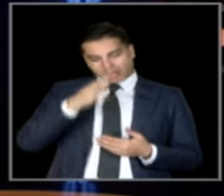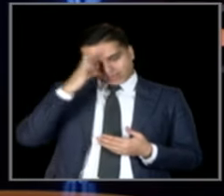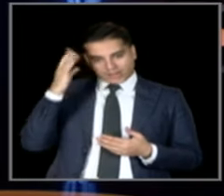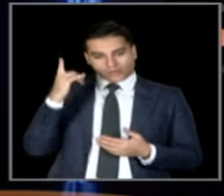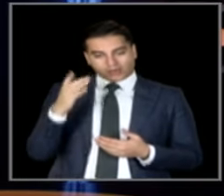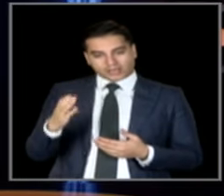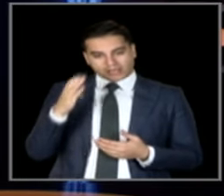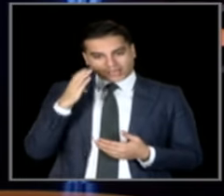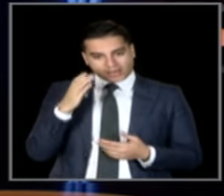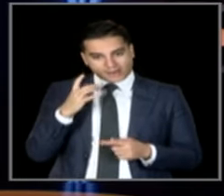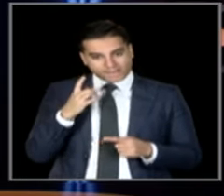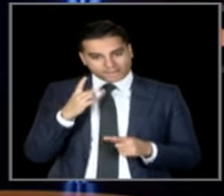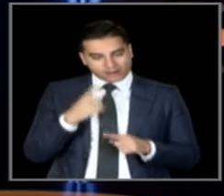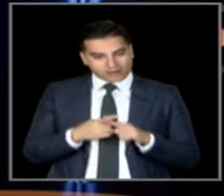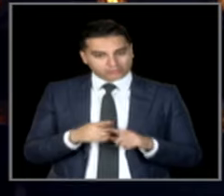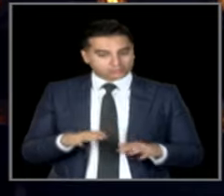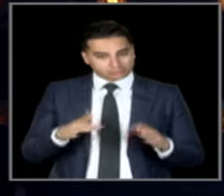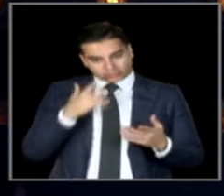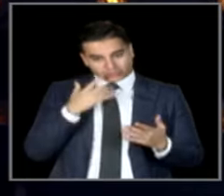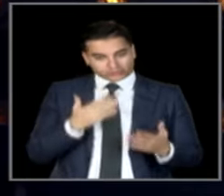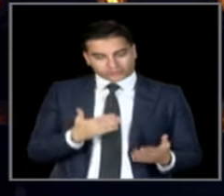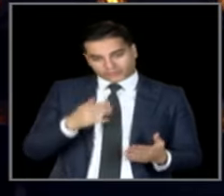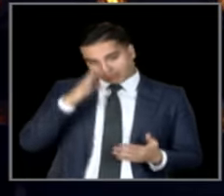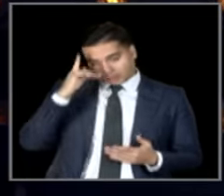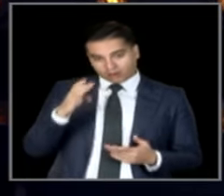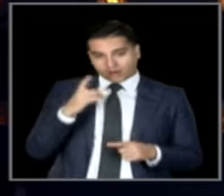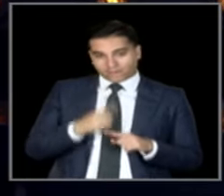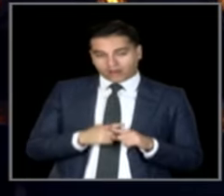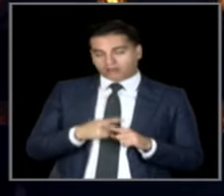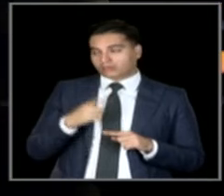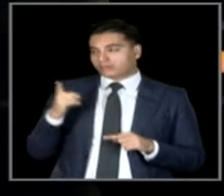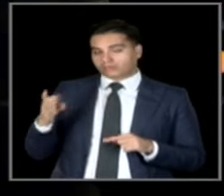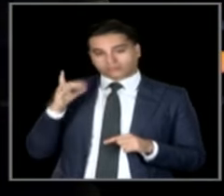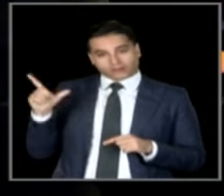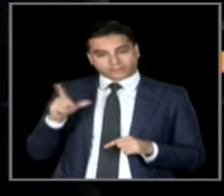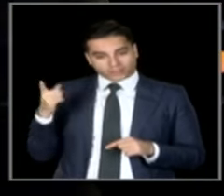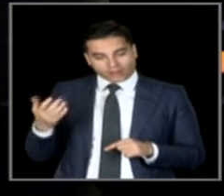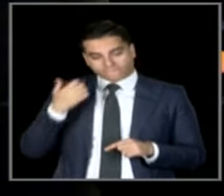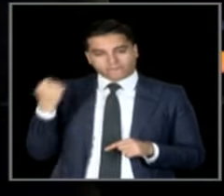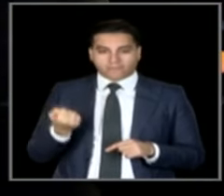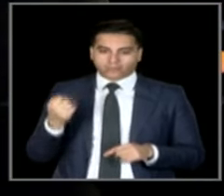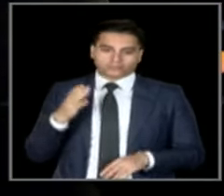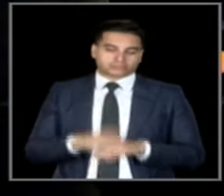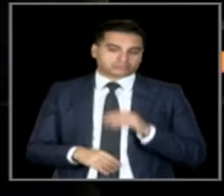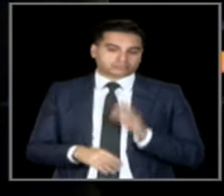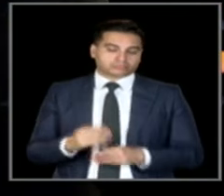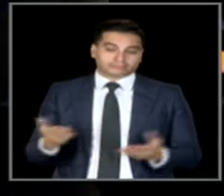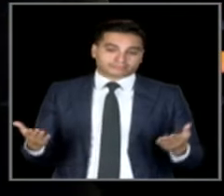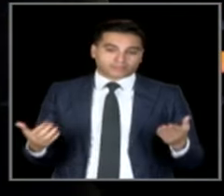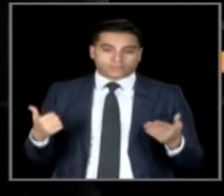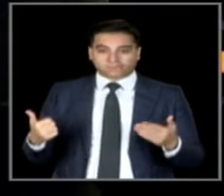القاهره دور الاربعه لو الاجابه غلط وجامعه المنصوره جاوبت صح الف مبروك لجامعه